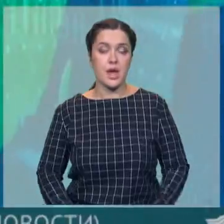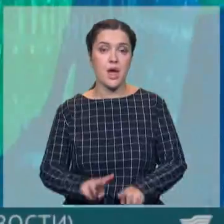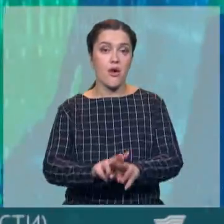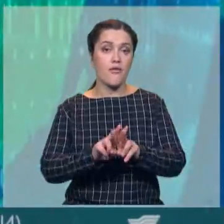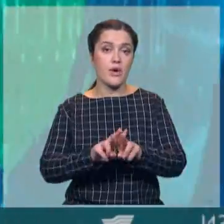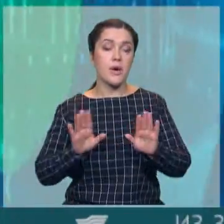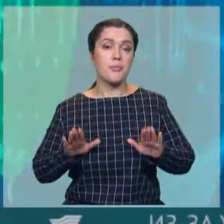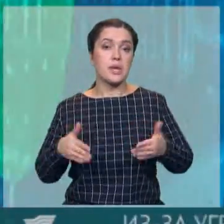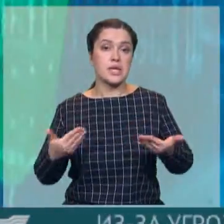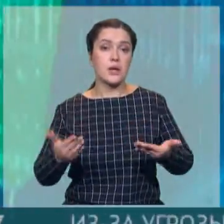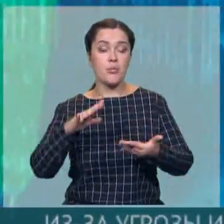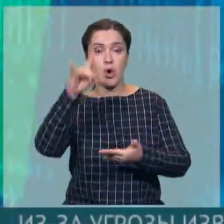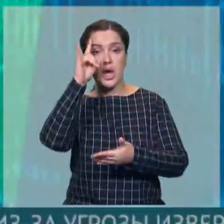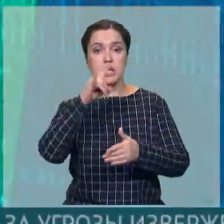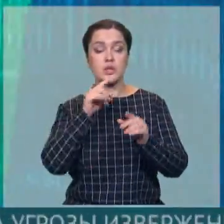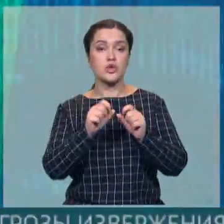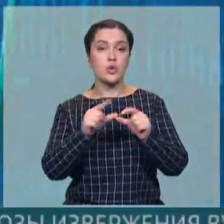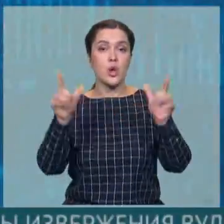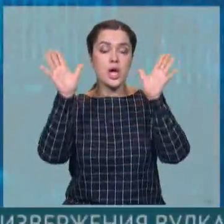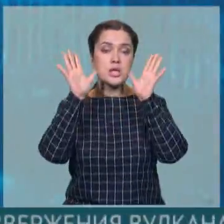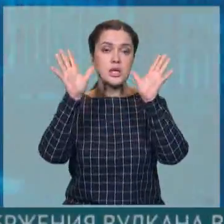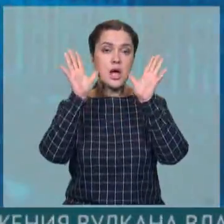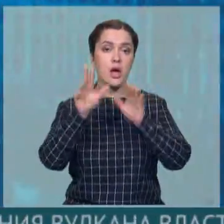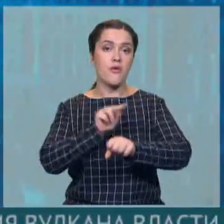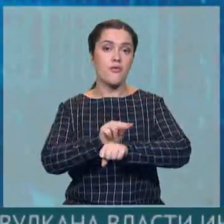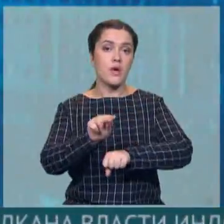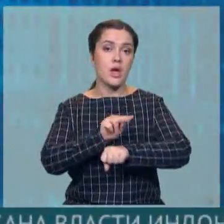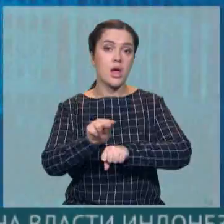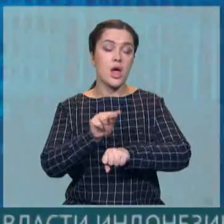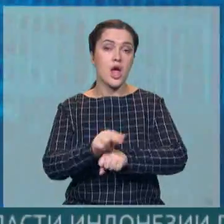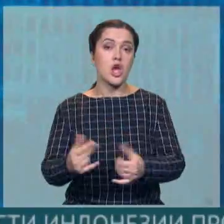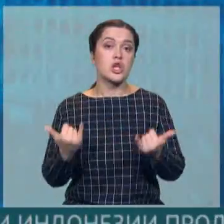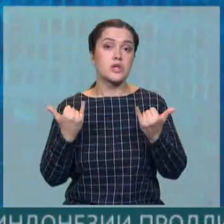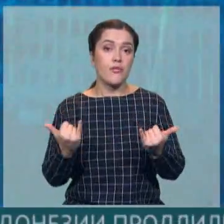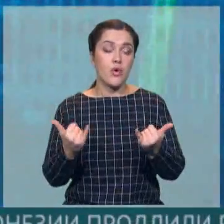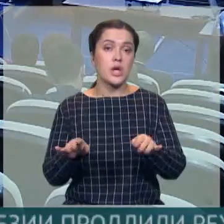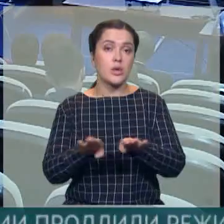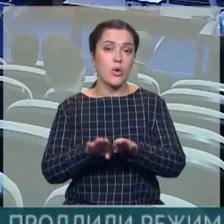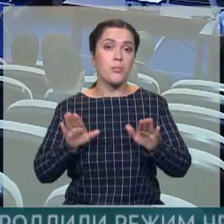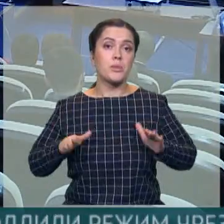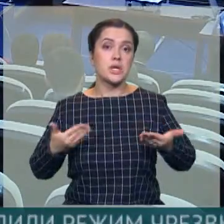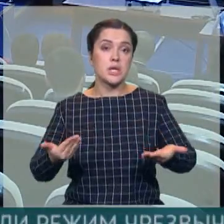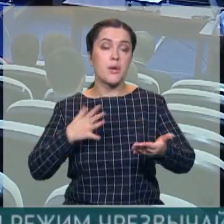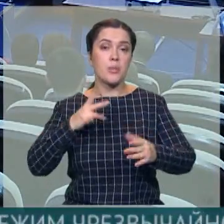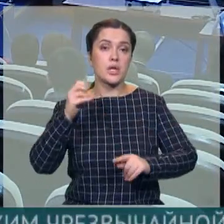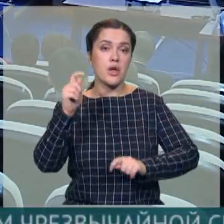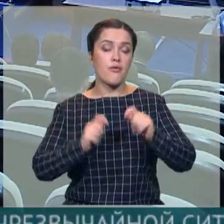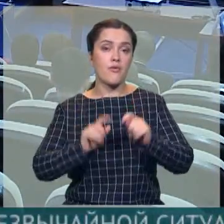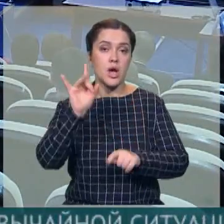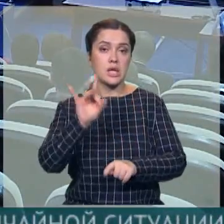В Астане предложили сформировать казахстанскую школу исламоведения. Сегодня такое предложение прозвучало на